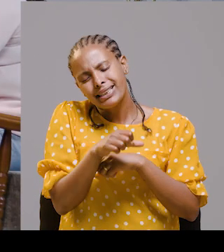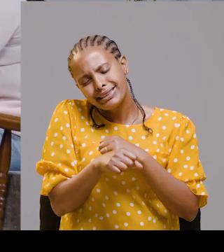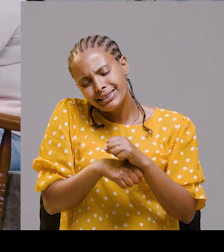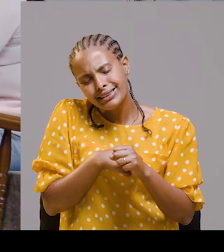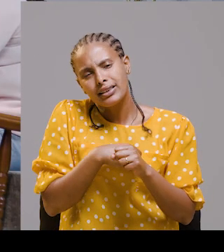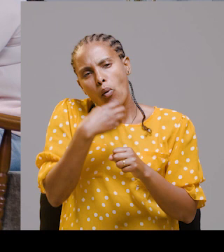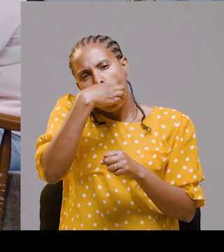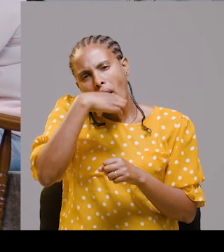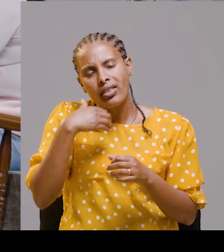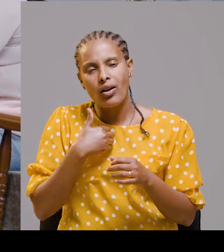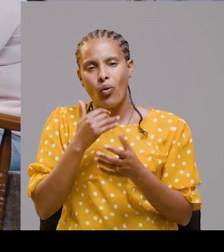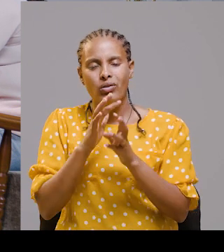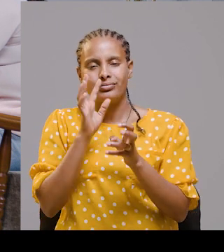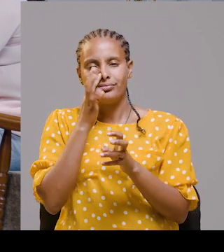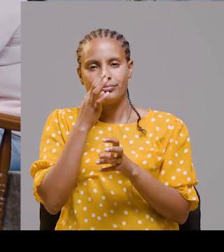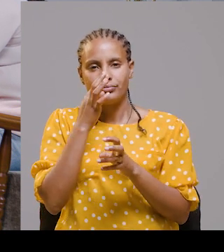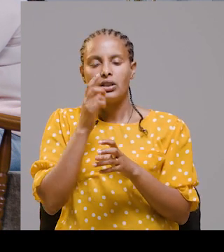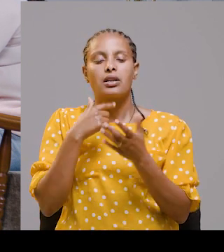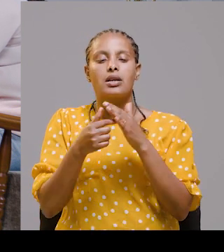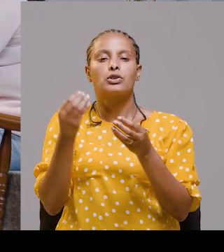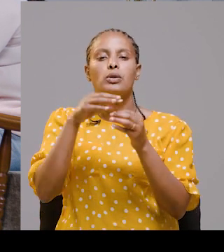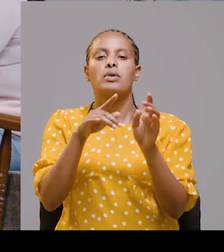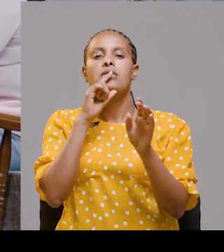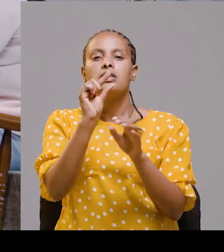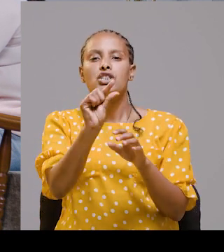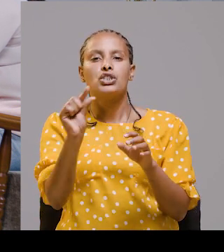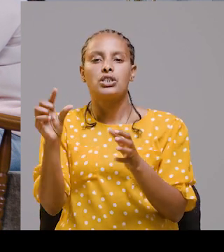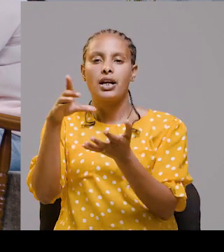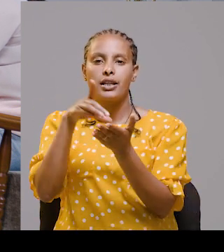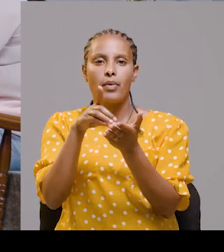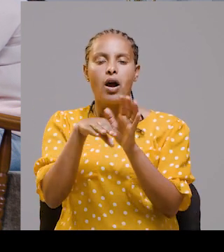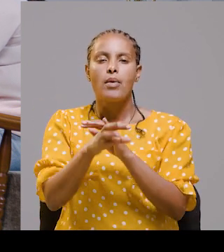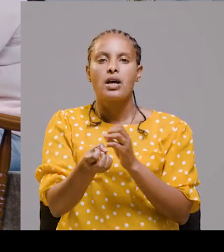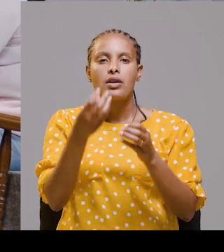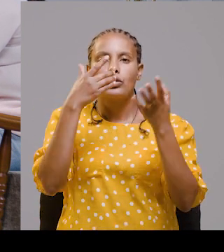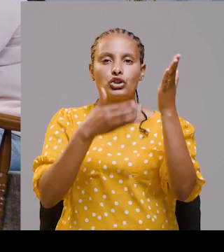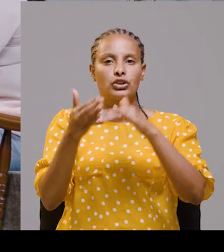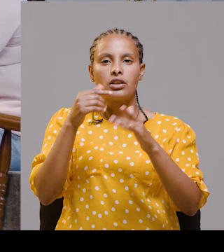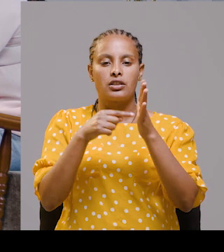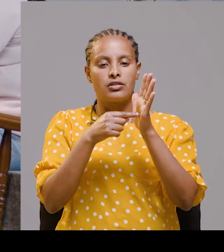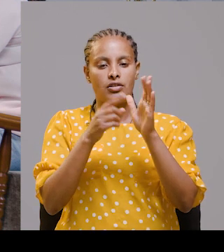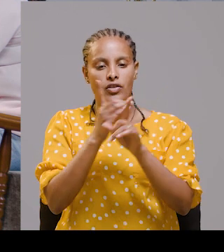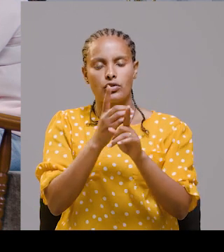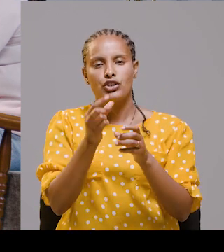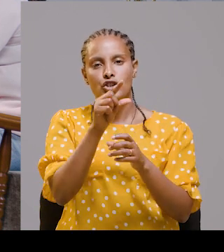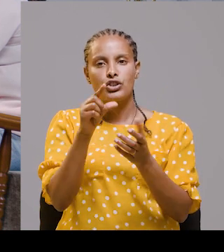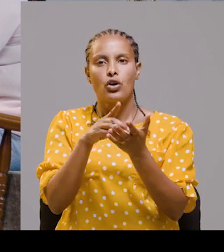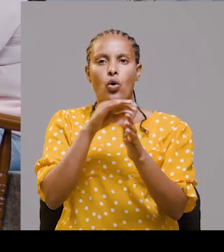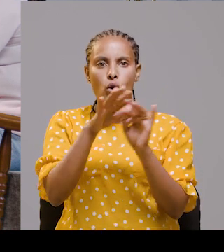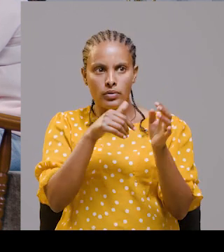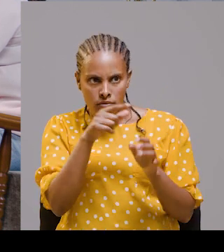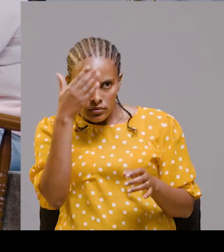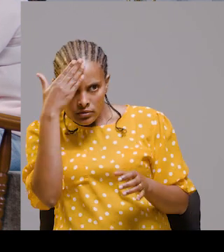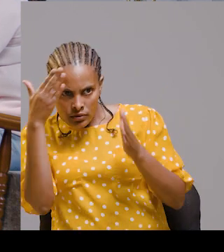ሊሆን ይችላል ከዛም አልፈን ስንሄድ ደግሞ ትንሽ ከተማዎች ውስጥ በተለይ አብዛኛው ችግር የተፈጠረው ትንሽ ከተማዎች ውስጥ ነው